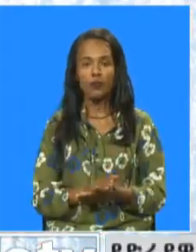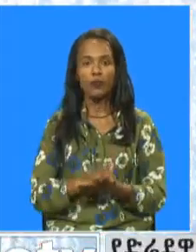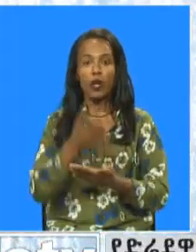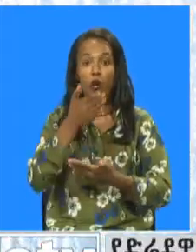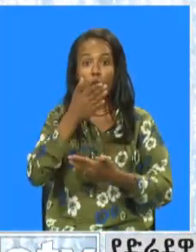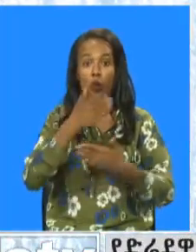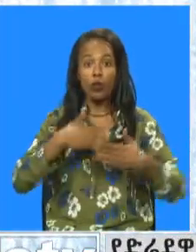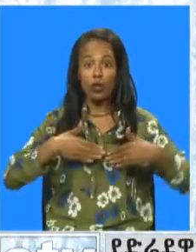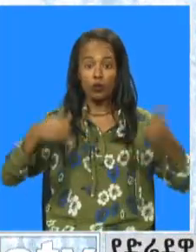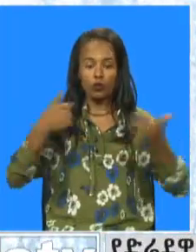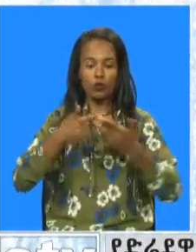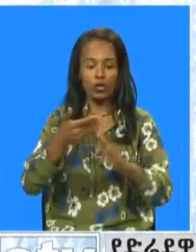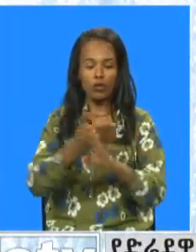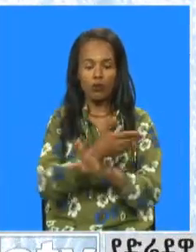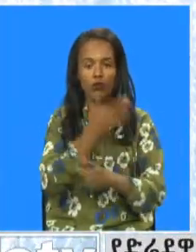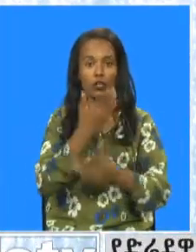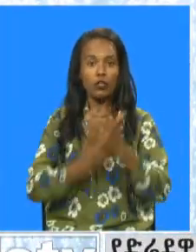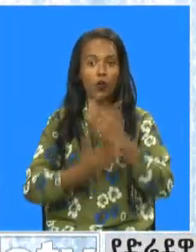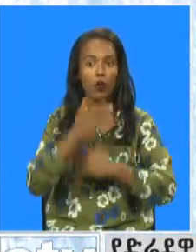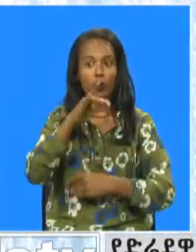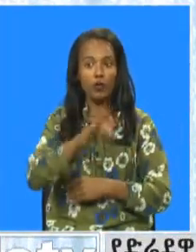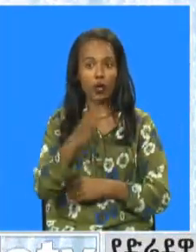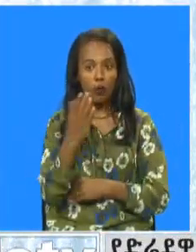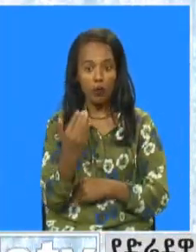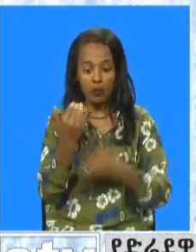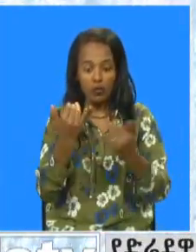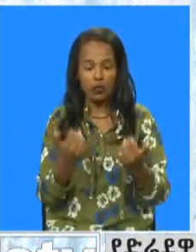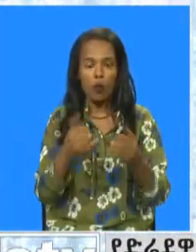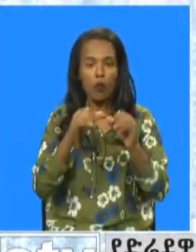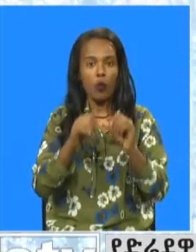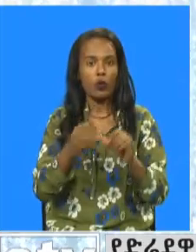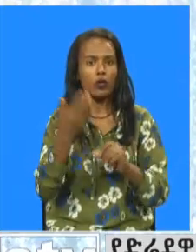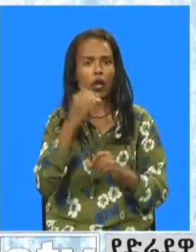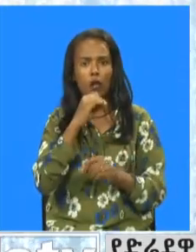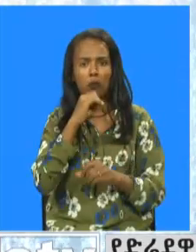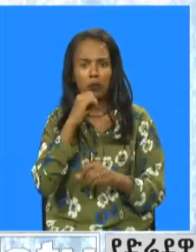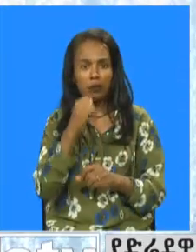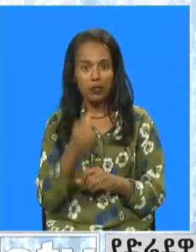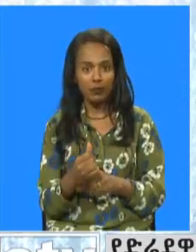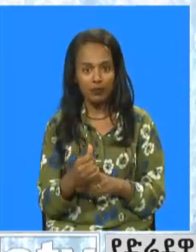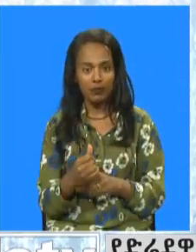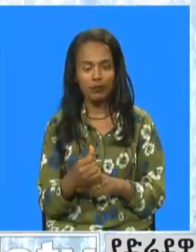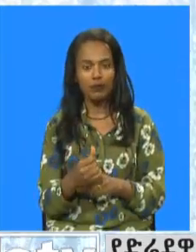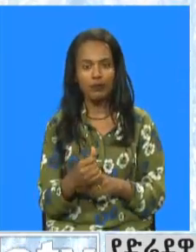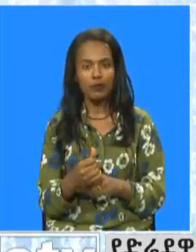ታቶቹ ከዚህ ቀደም ለታወያዩን ይገባ ነበር። እስካሁን ድረስም መቆየት አልነበረበትም።